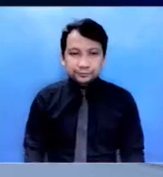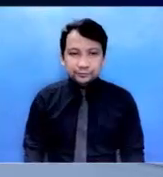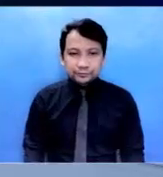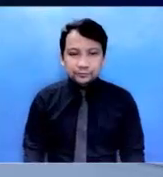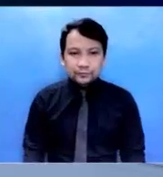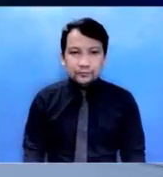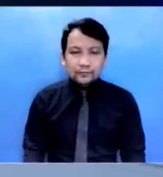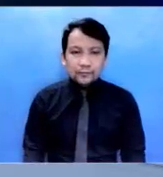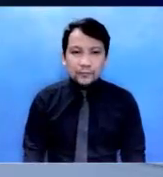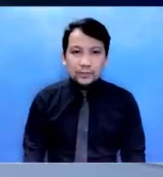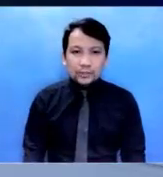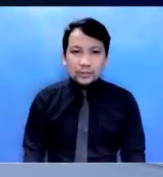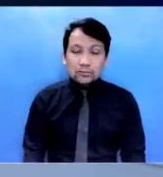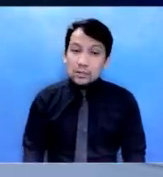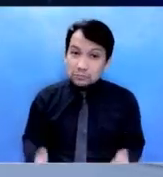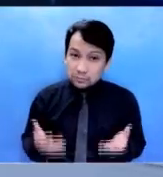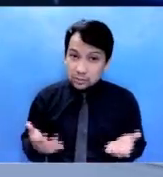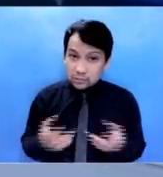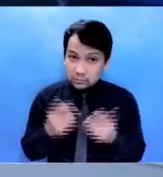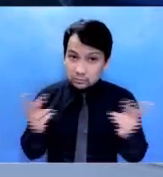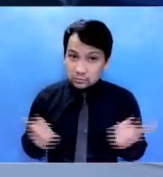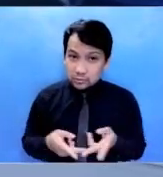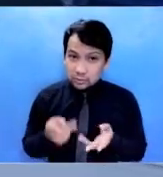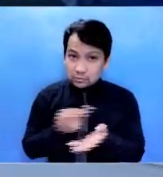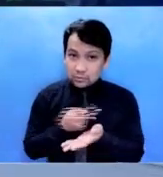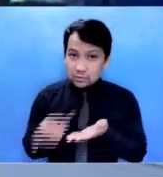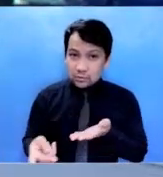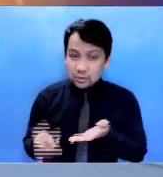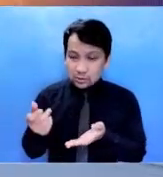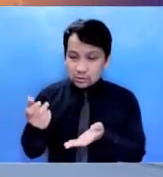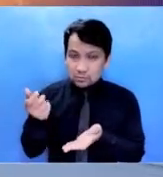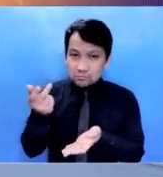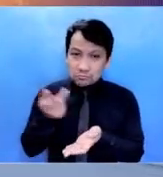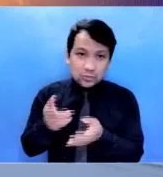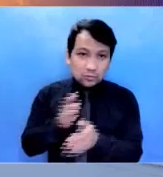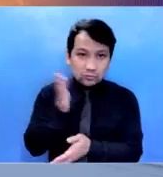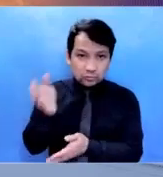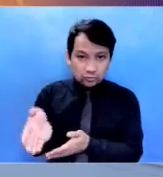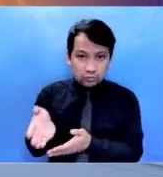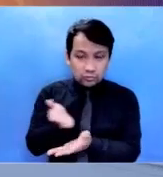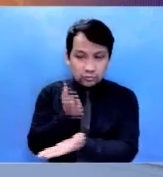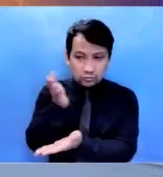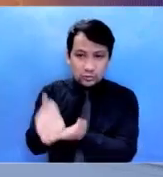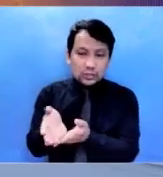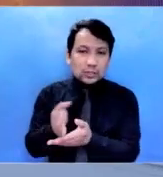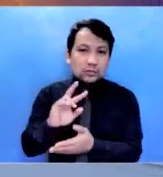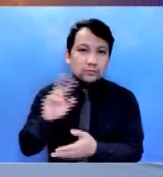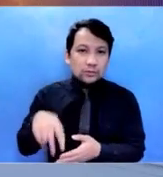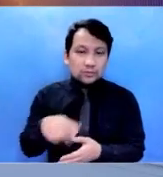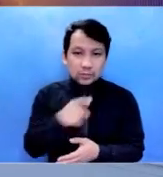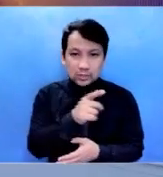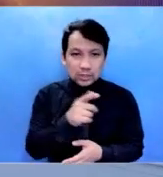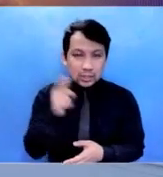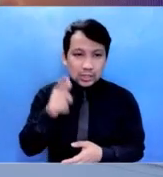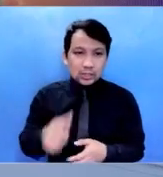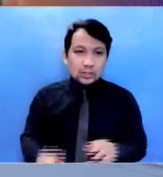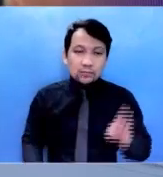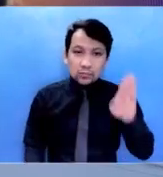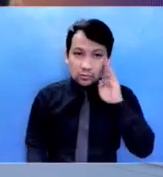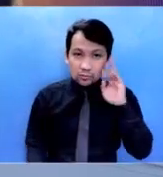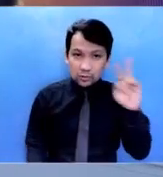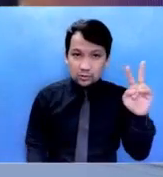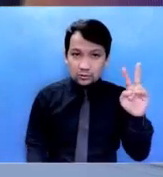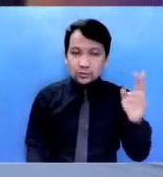Sa mga lugar kung saan natalo sila noong 2016 elections, nangampanya sina Vice President Lenny Robredo at si Bongbong